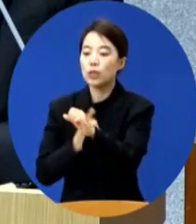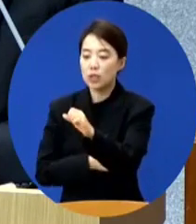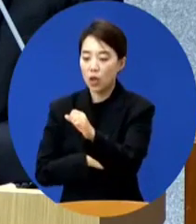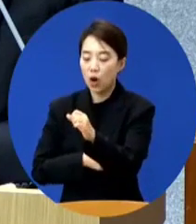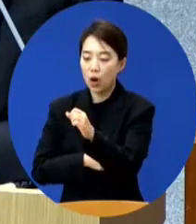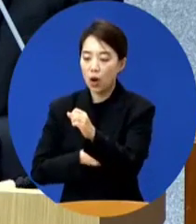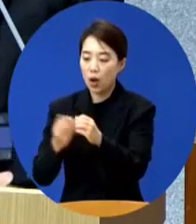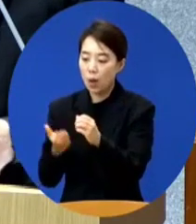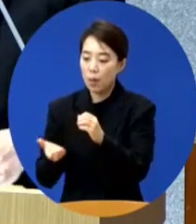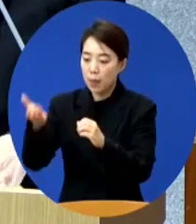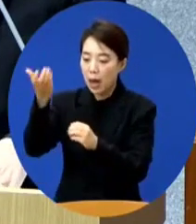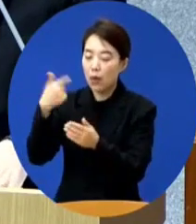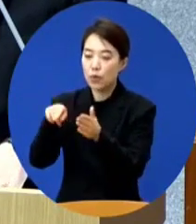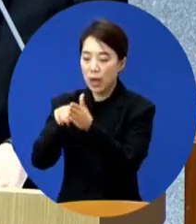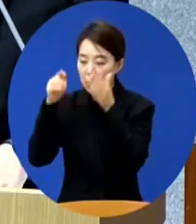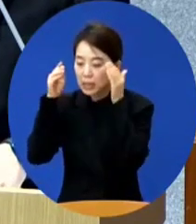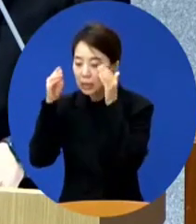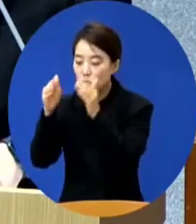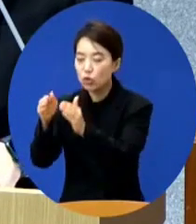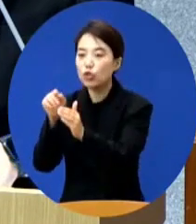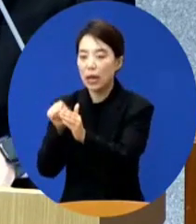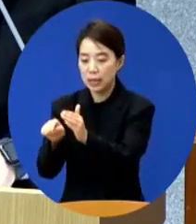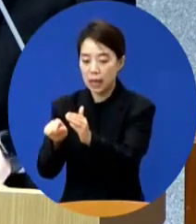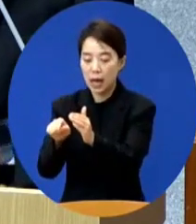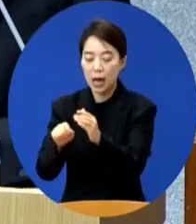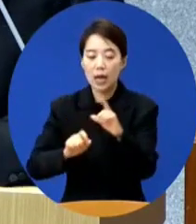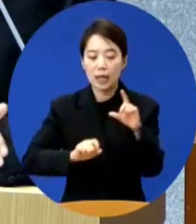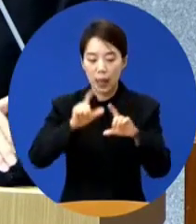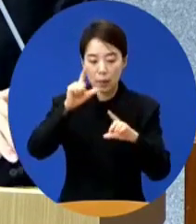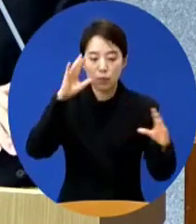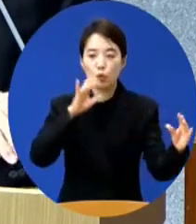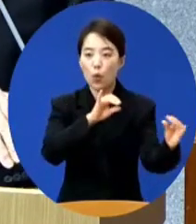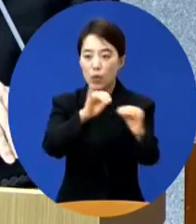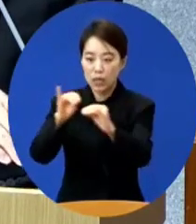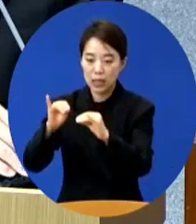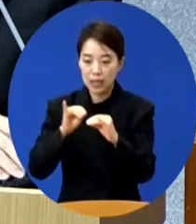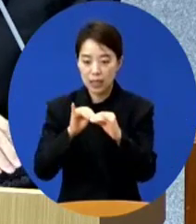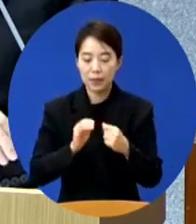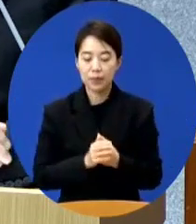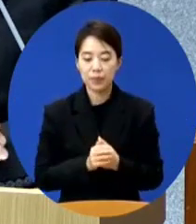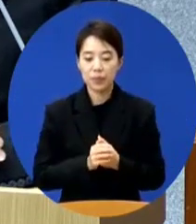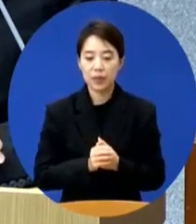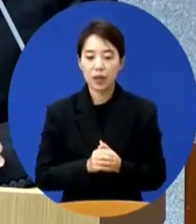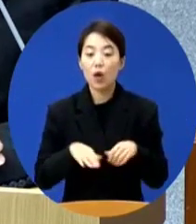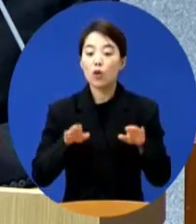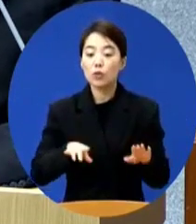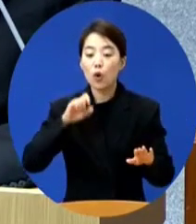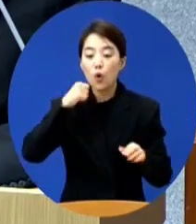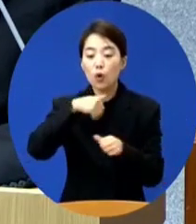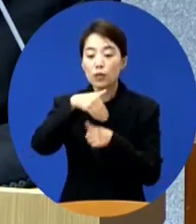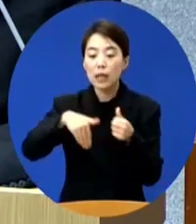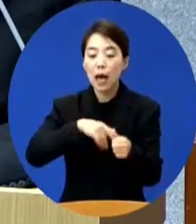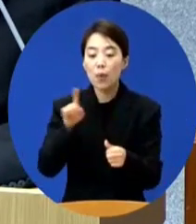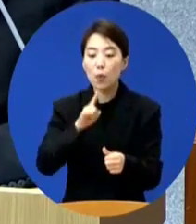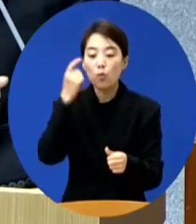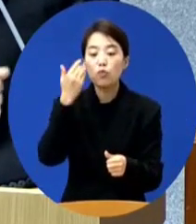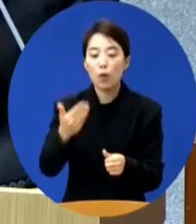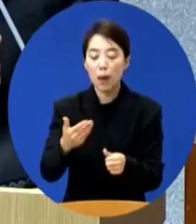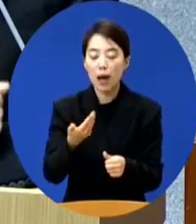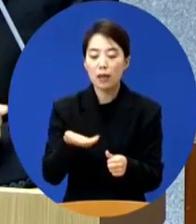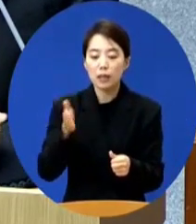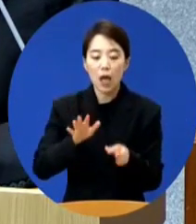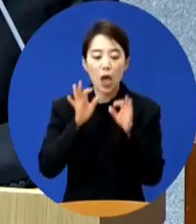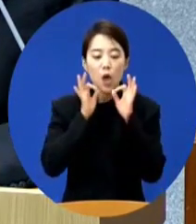중점을 두자 하는 거에 대해서는 대체로 공감을 하고요. 현장에서 이제 여러분들이 겪고 있는 어려움이 뭐냐는데, 노력을